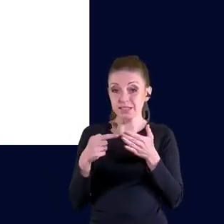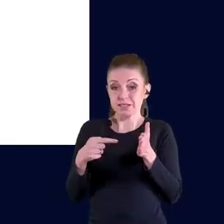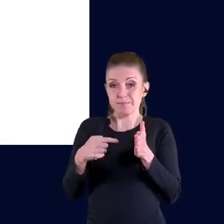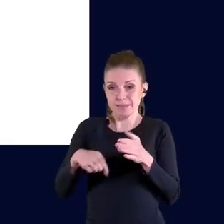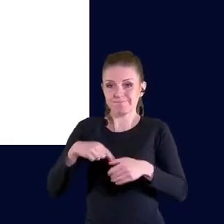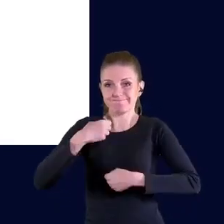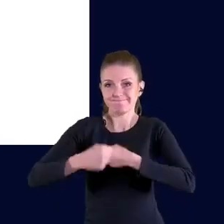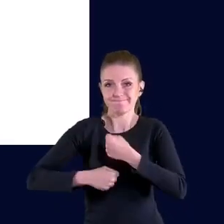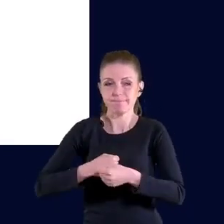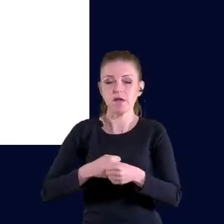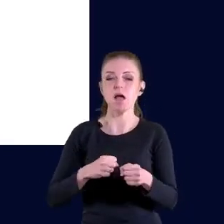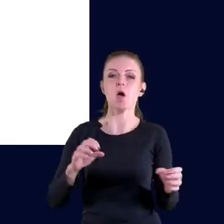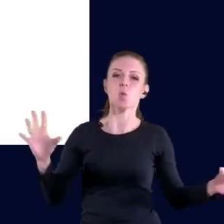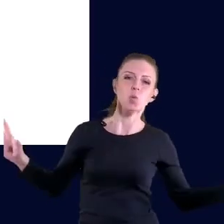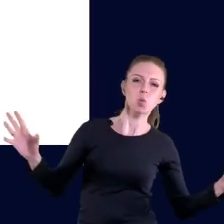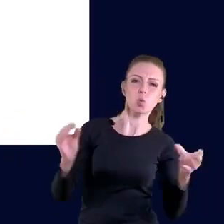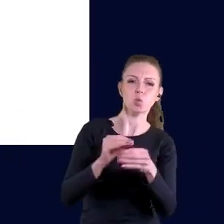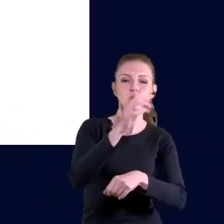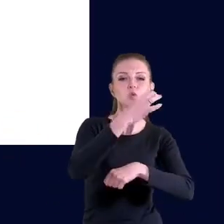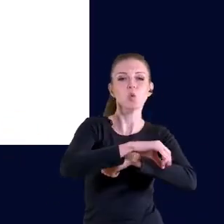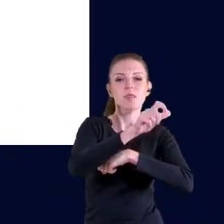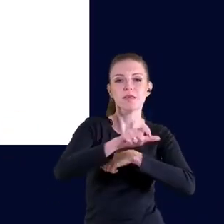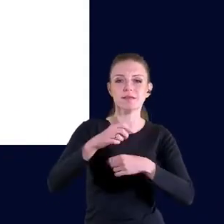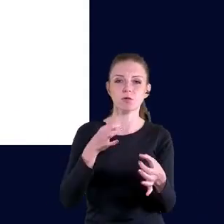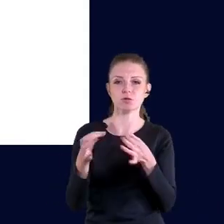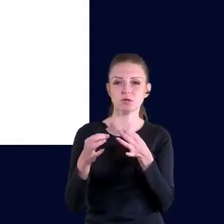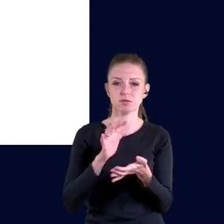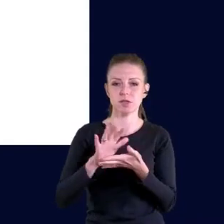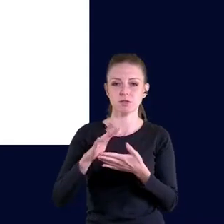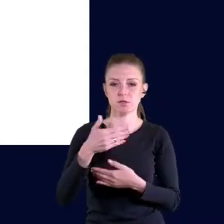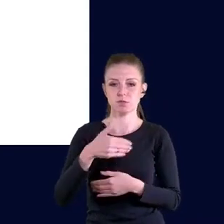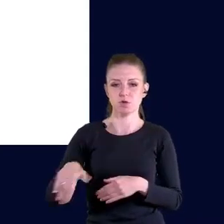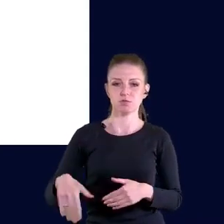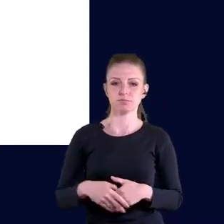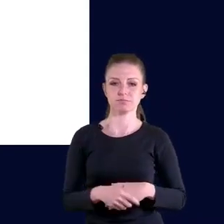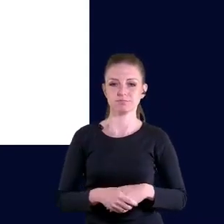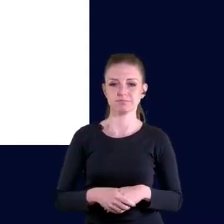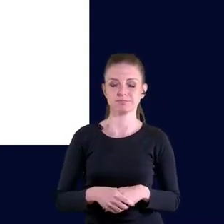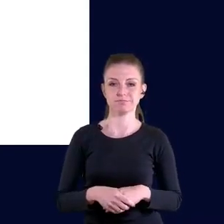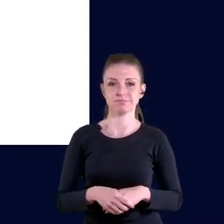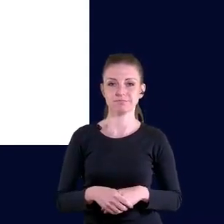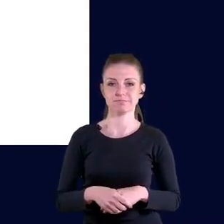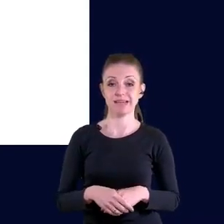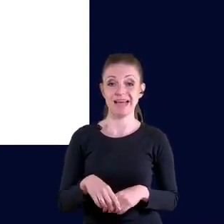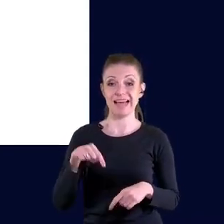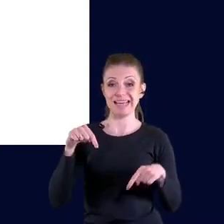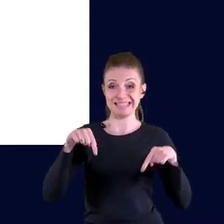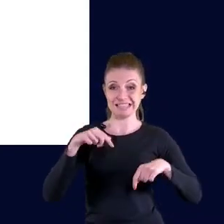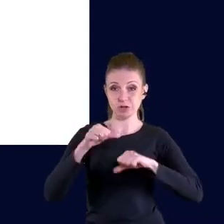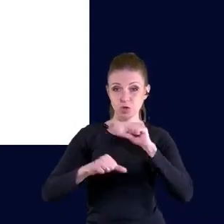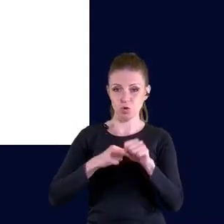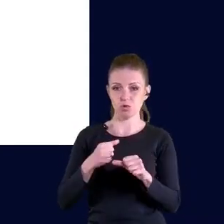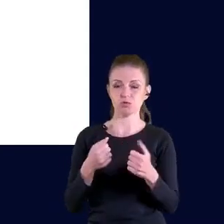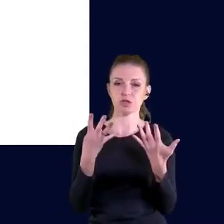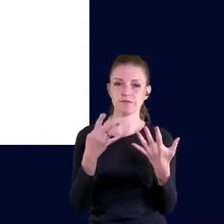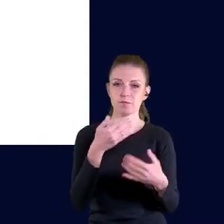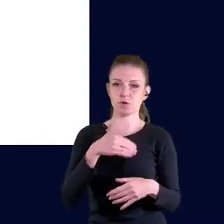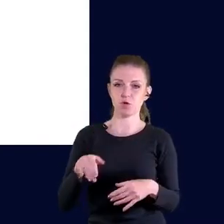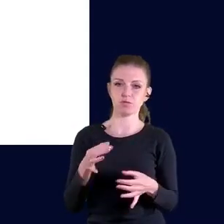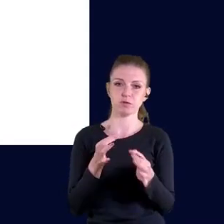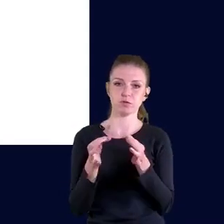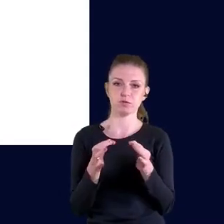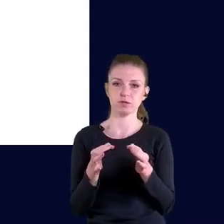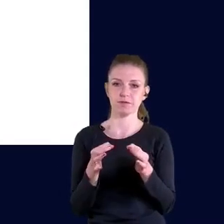prawie 15 milionów złotych a tylko w tym akademickim zaoszczędzili 9 milionów jako Jak liczymy to